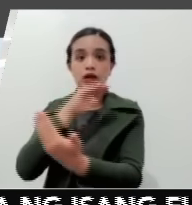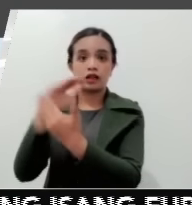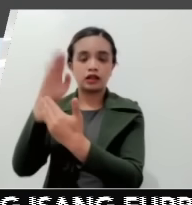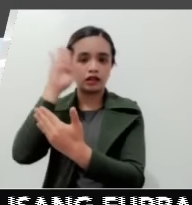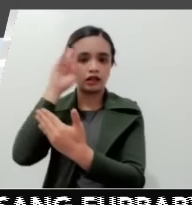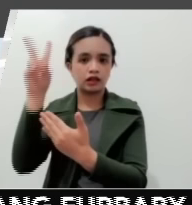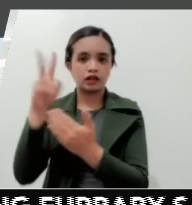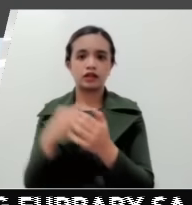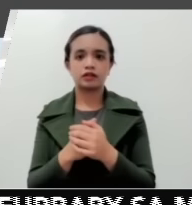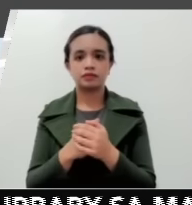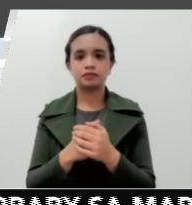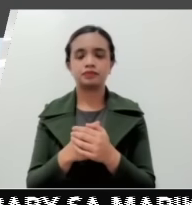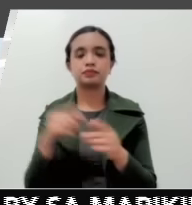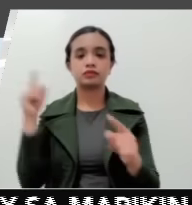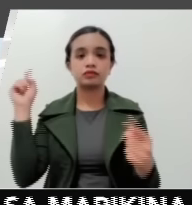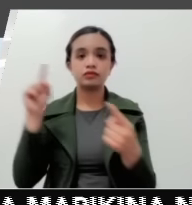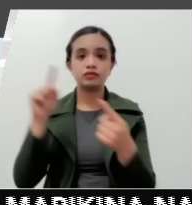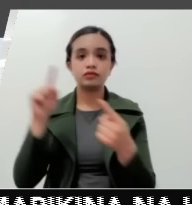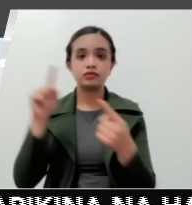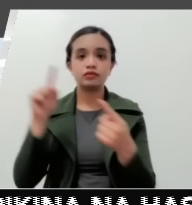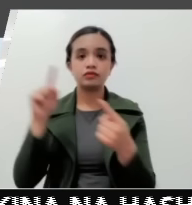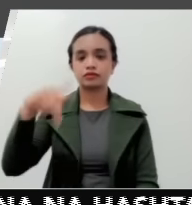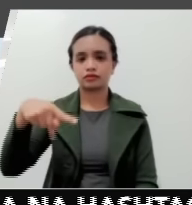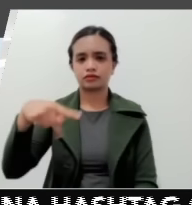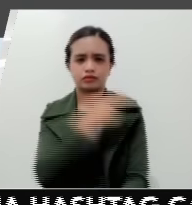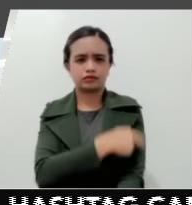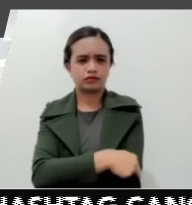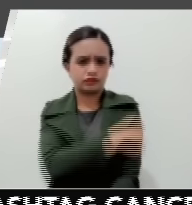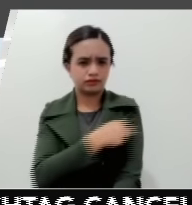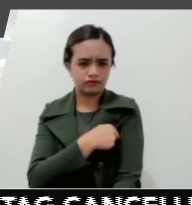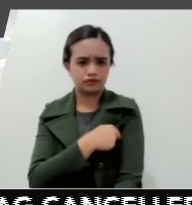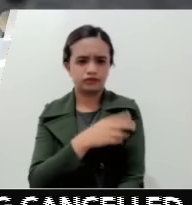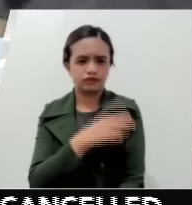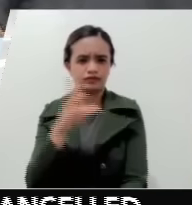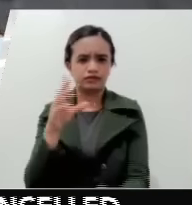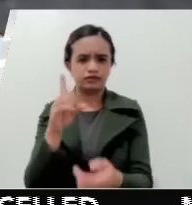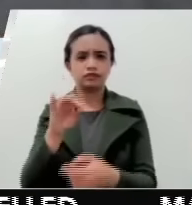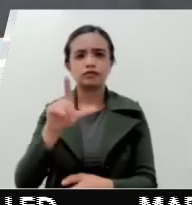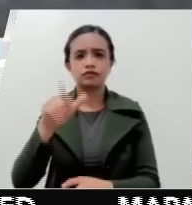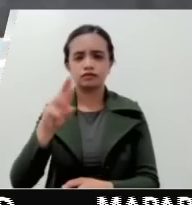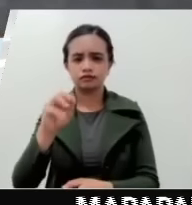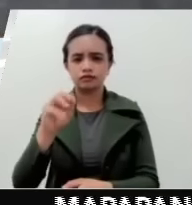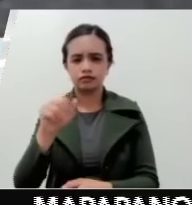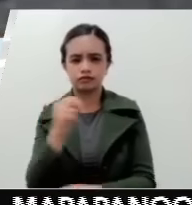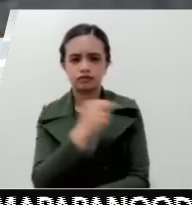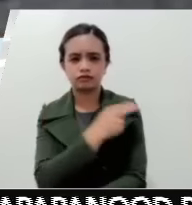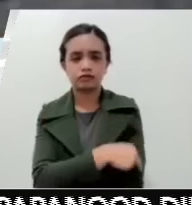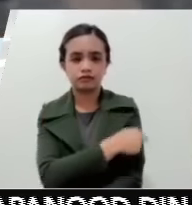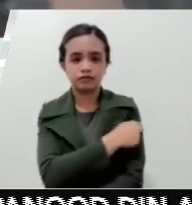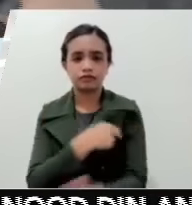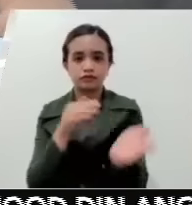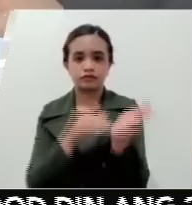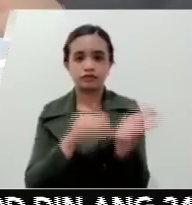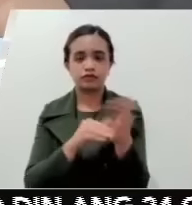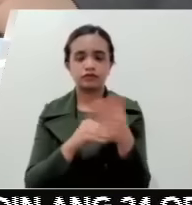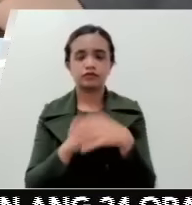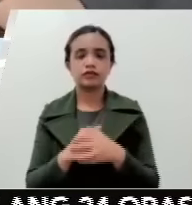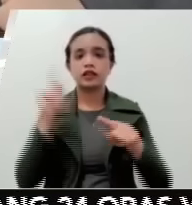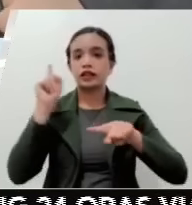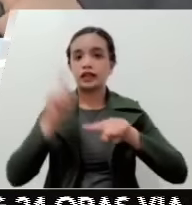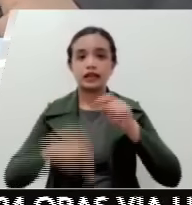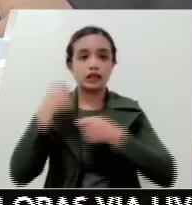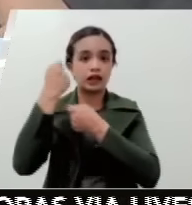Doctors Hospital. Ang mga pro naman sa Sandigan Bayan. Ang importante talaga ay hindi pwede mag-rally na walang rally permit. Wala po